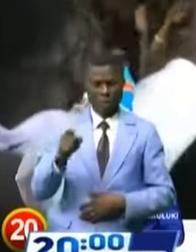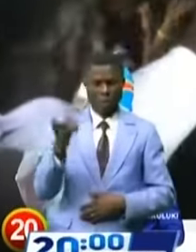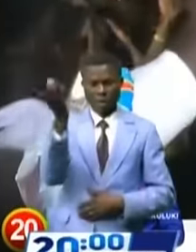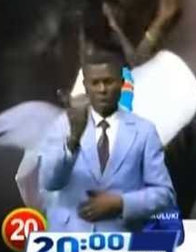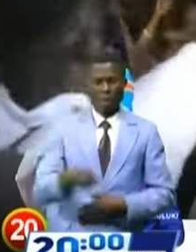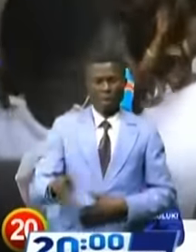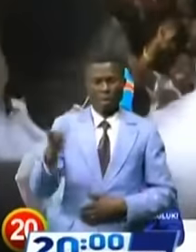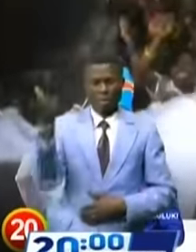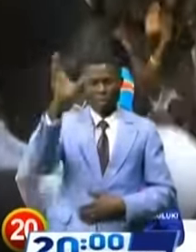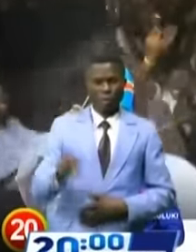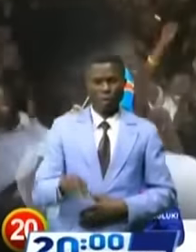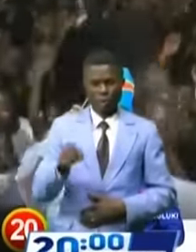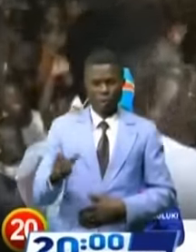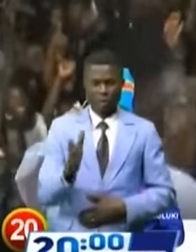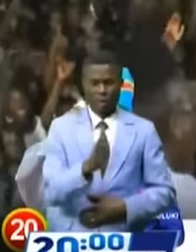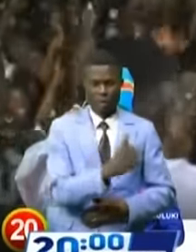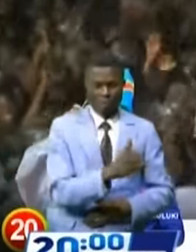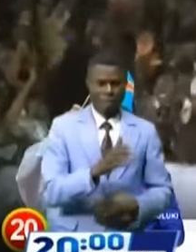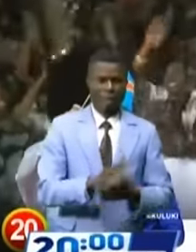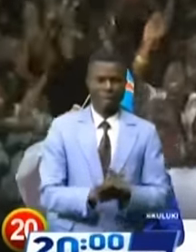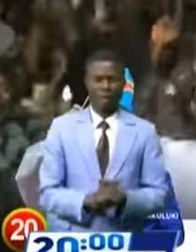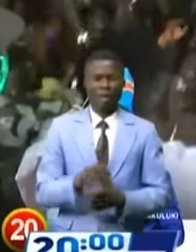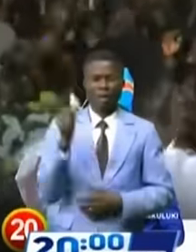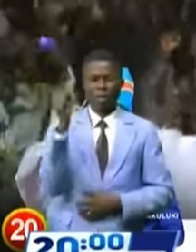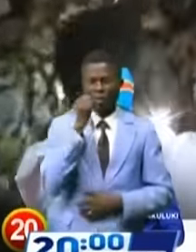du Congo central.